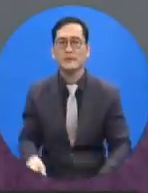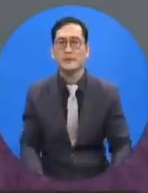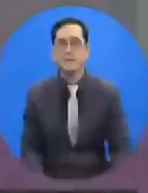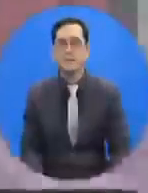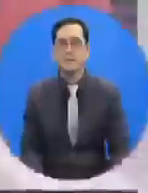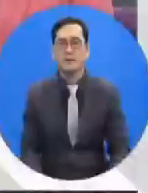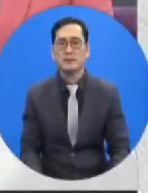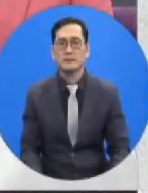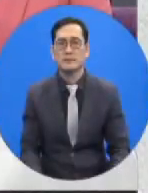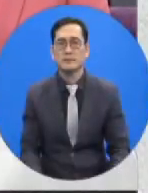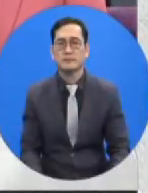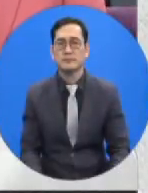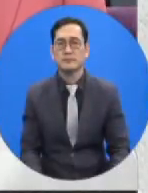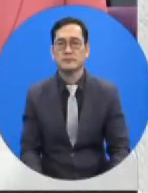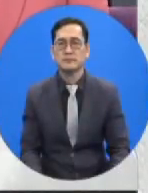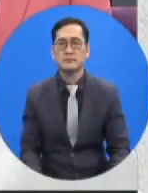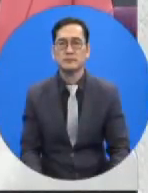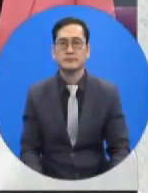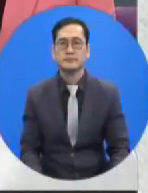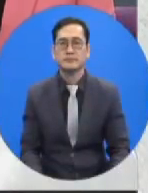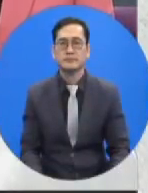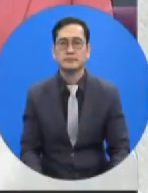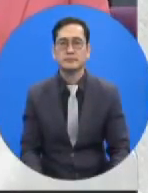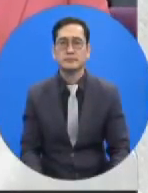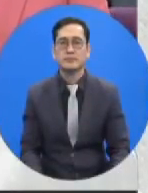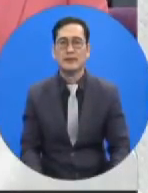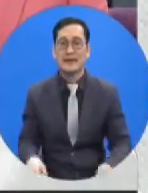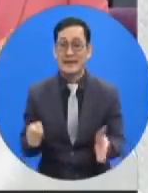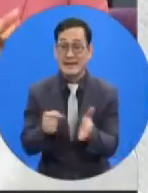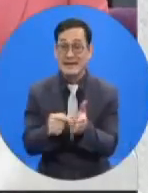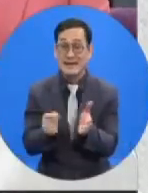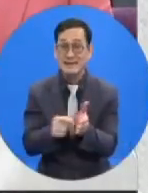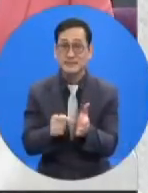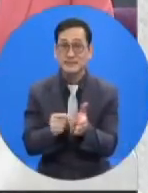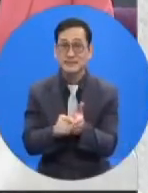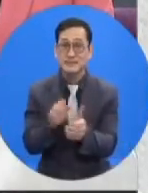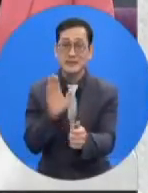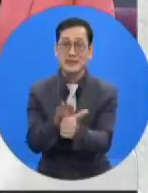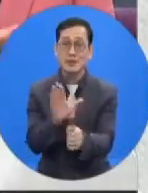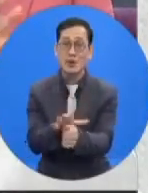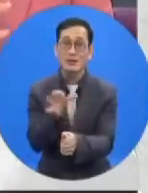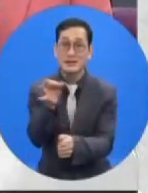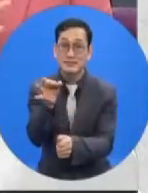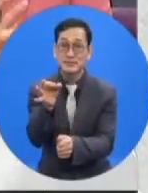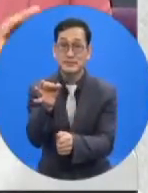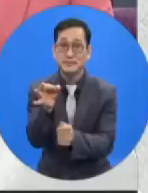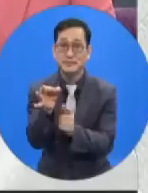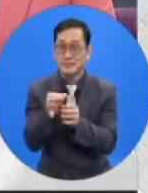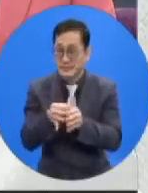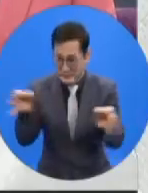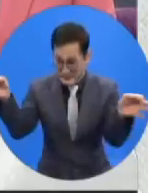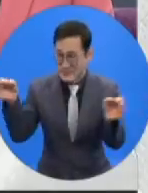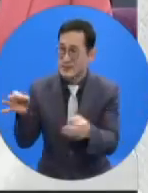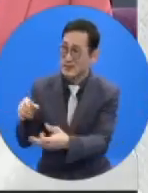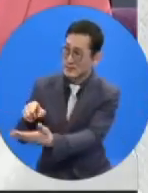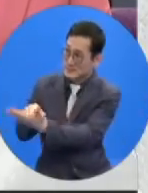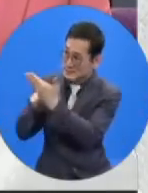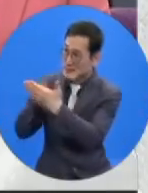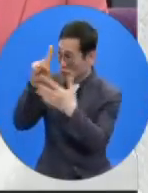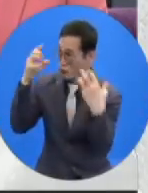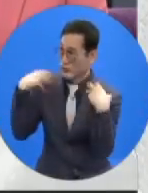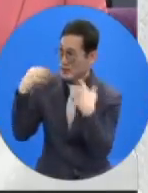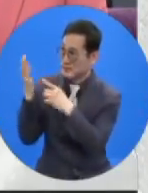지금 얘기를 해주셨지만 긴급 재난 지원 얘기가 처음부터 나왔을 때 저는 개인적으로 그런 생각을 가지고